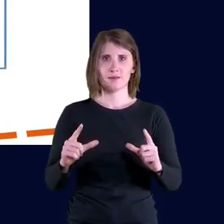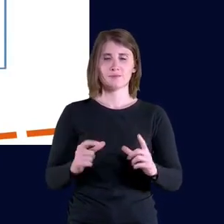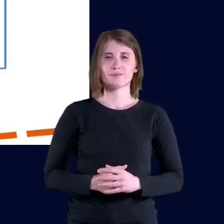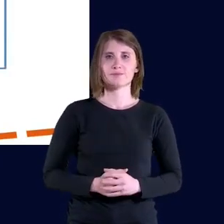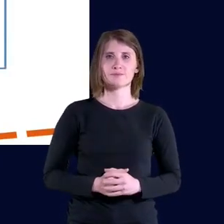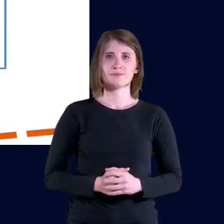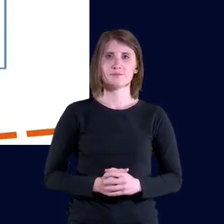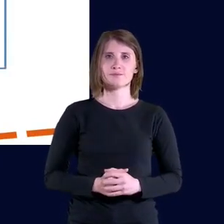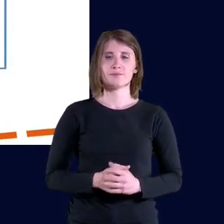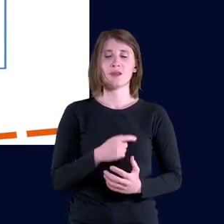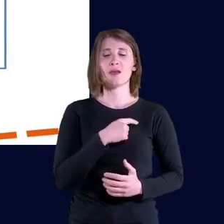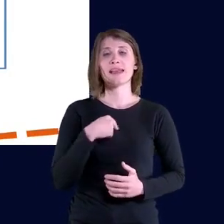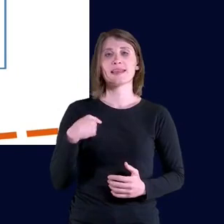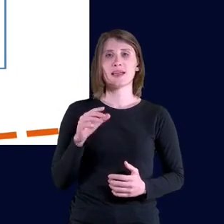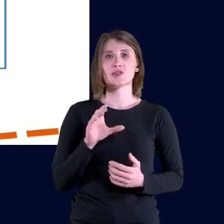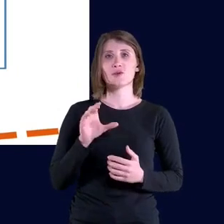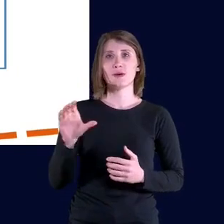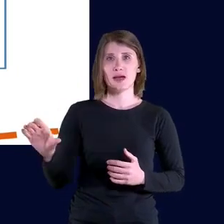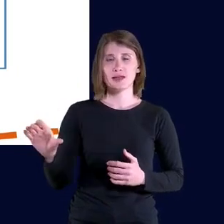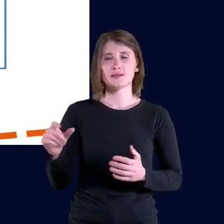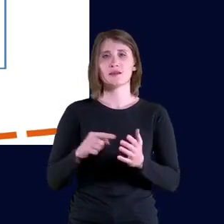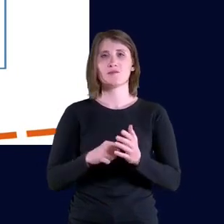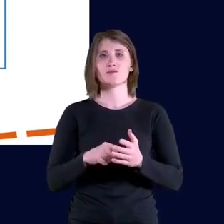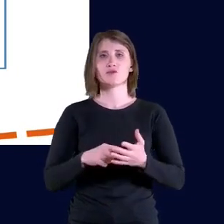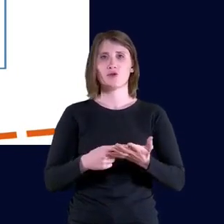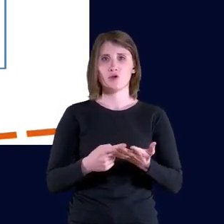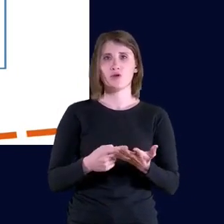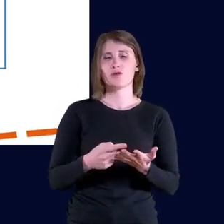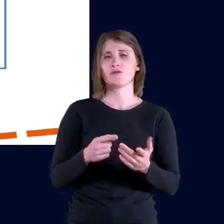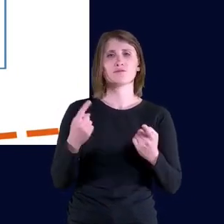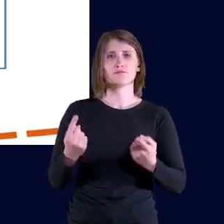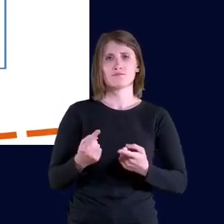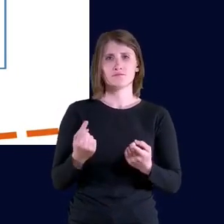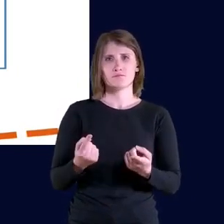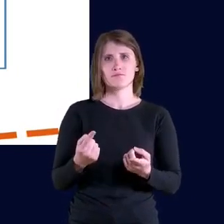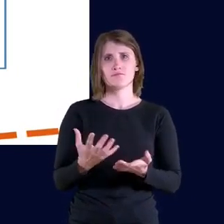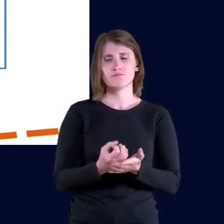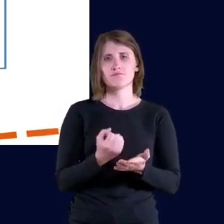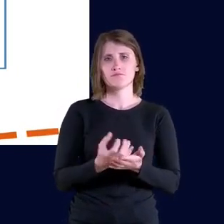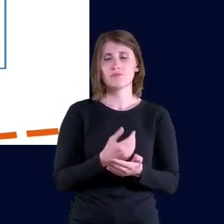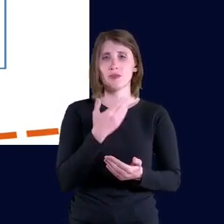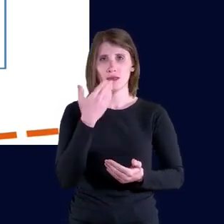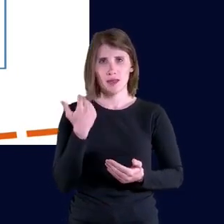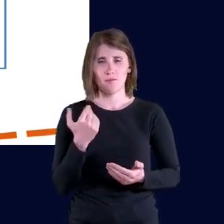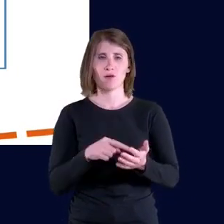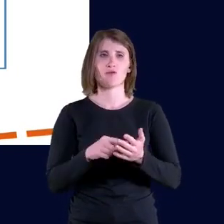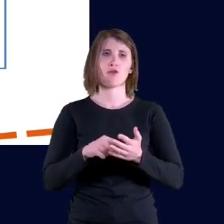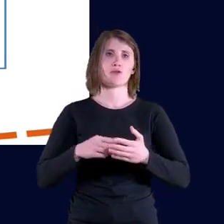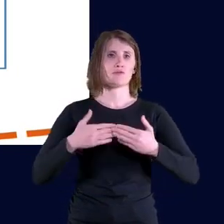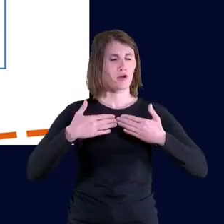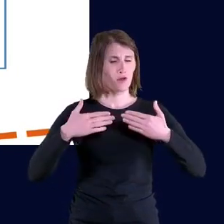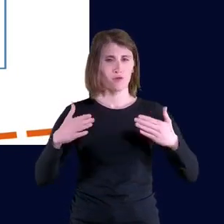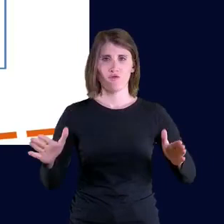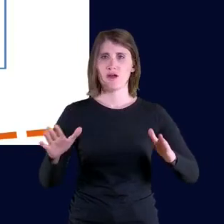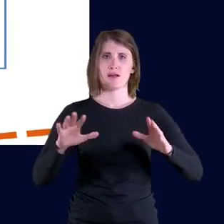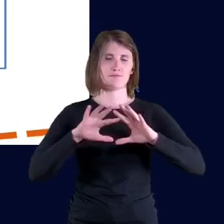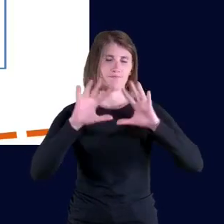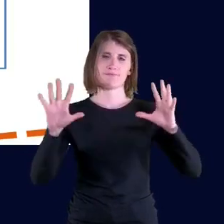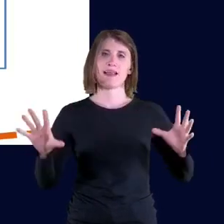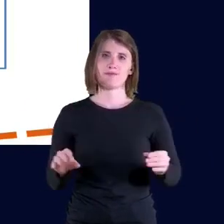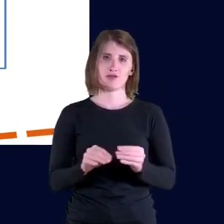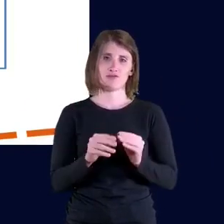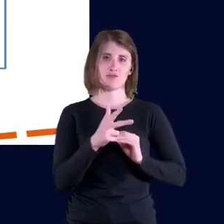nasza baza jest Oczywiście produktem niekomercyjnym i jest otwarta dla wszystkich każdy może